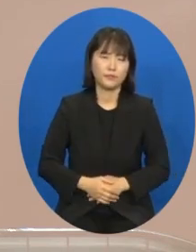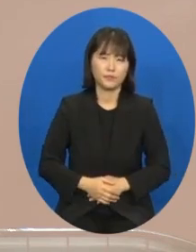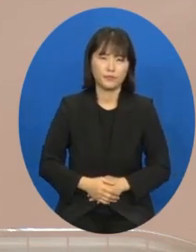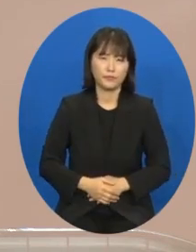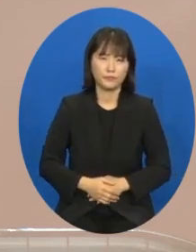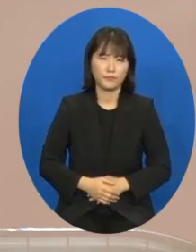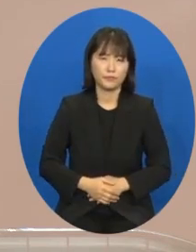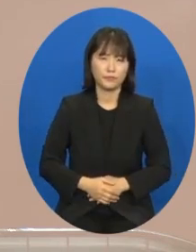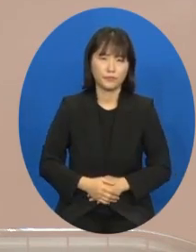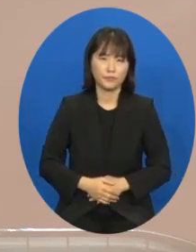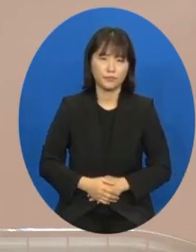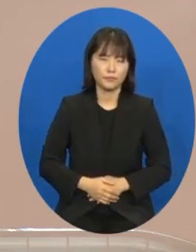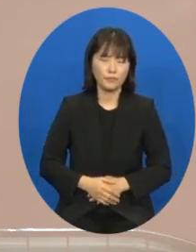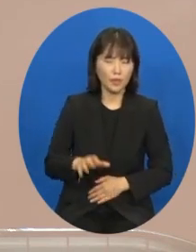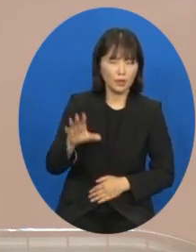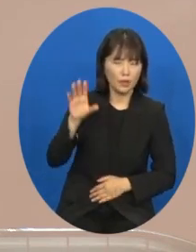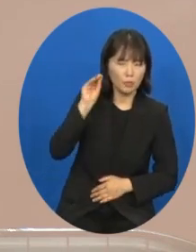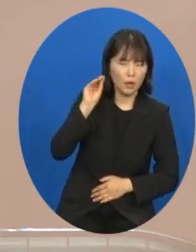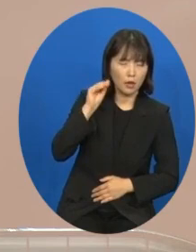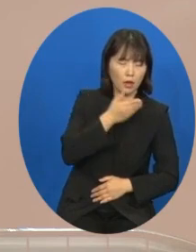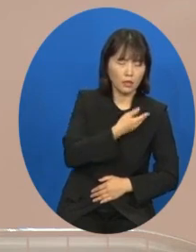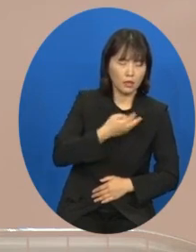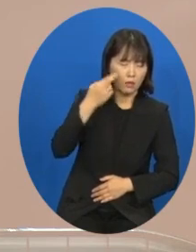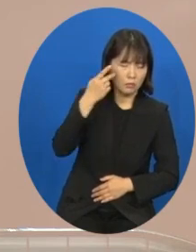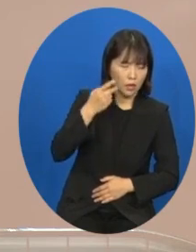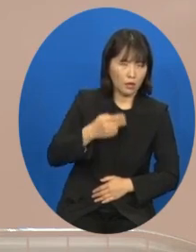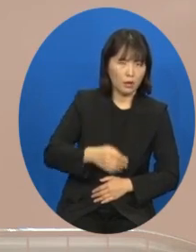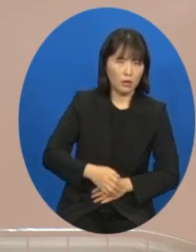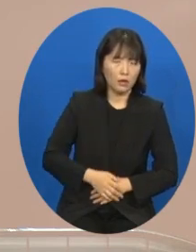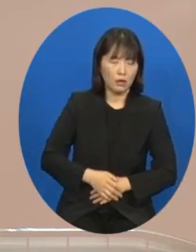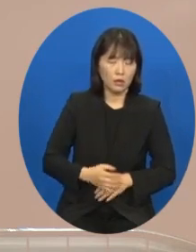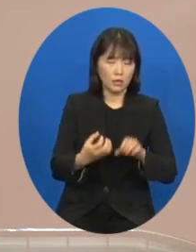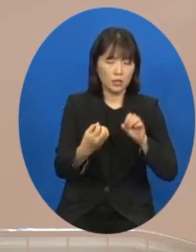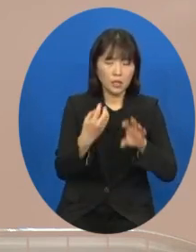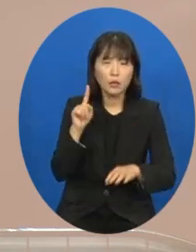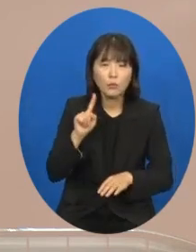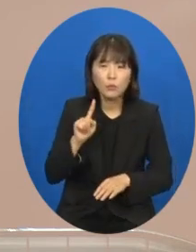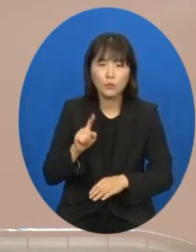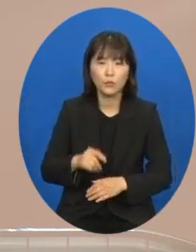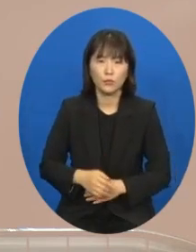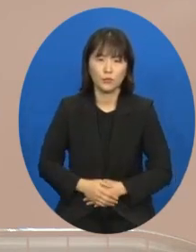주었어요. 그 말을 들은 사도 바울은 뭐라고 대답했을까요?